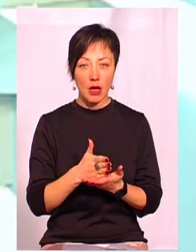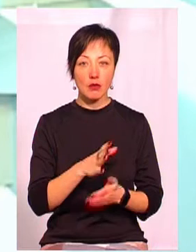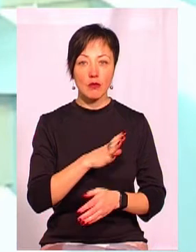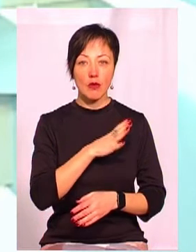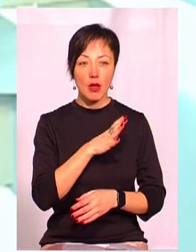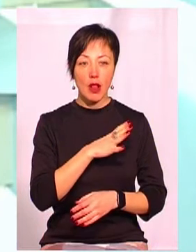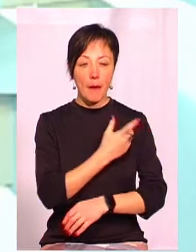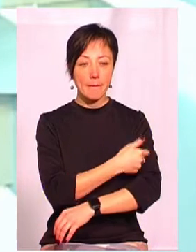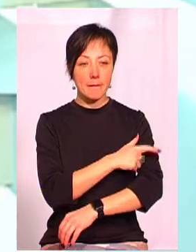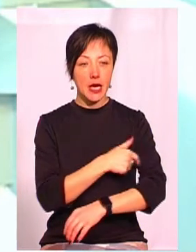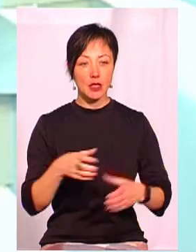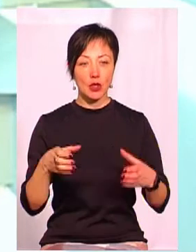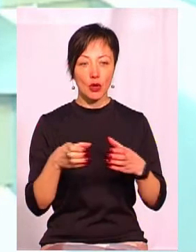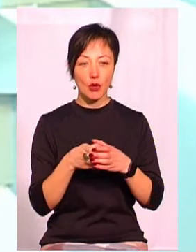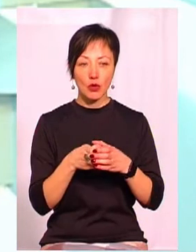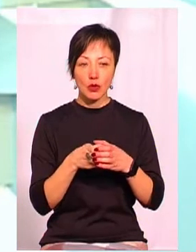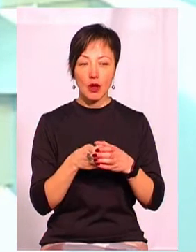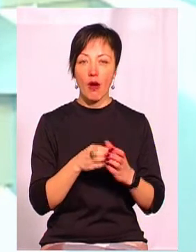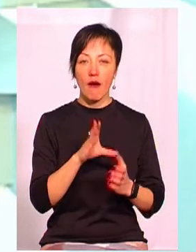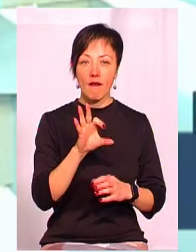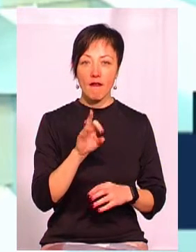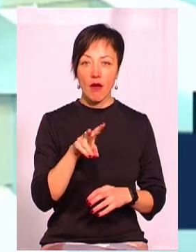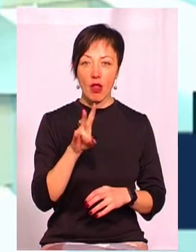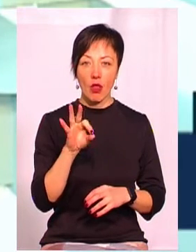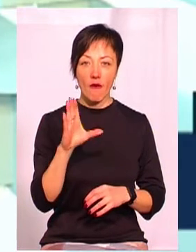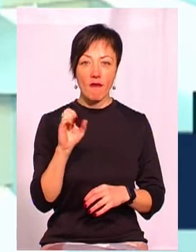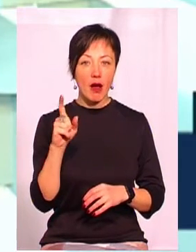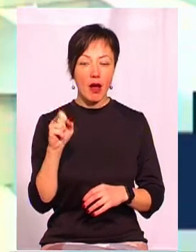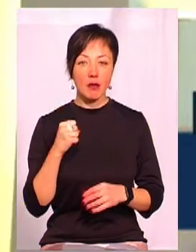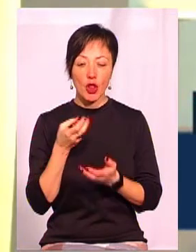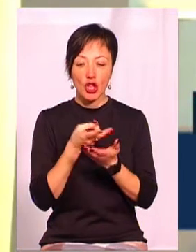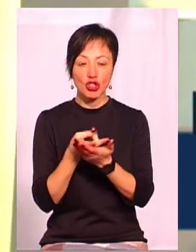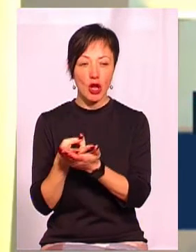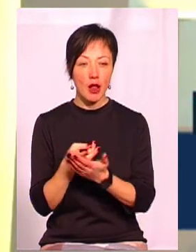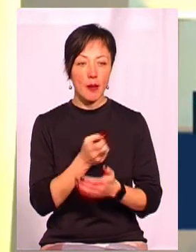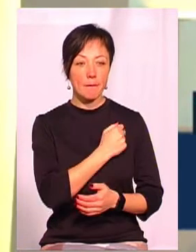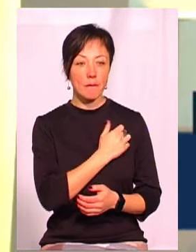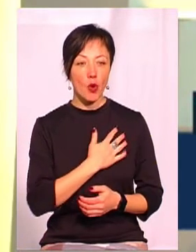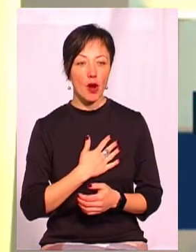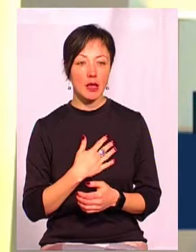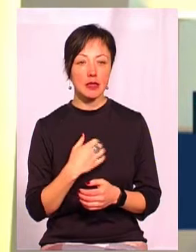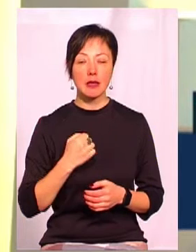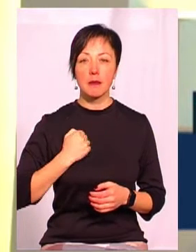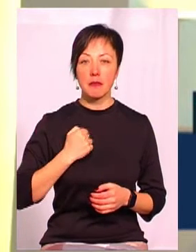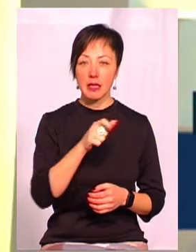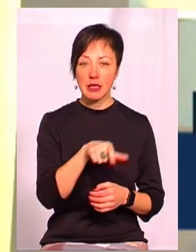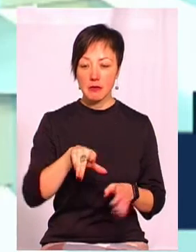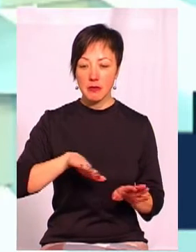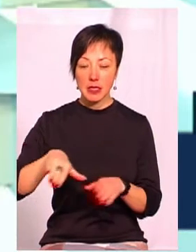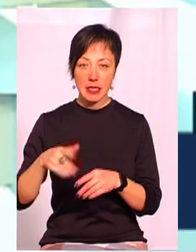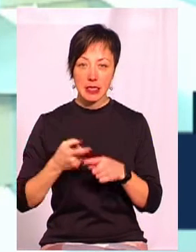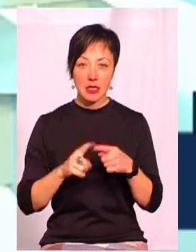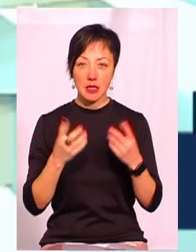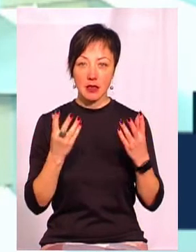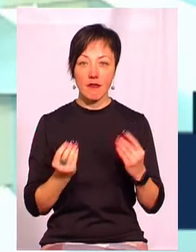була медрота у Волновасі, а там лежали поранені бійці. І після цих днів, після